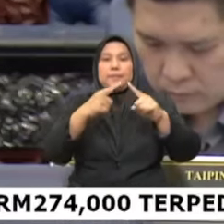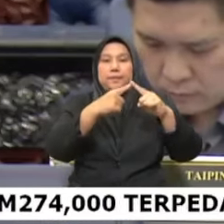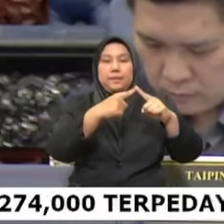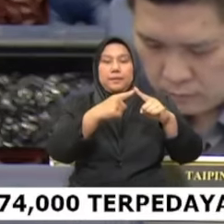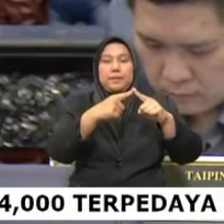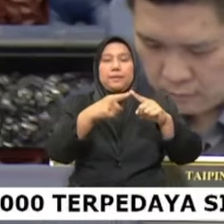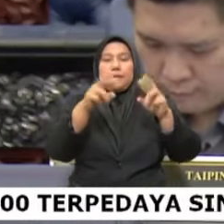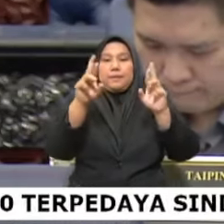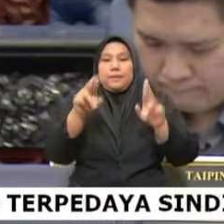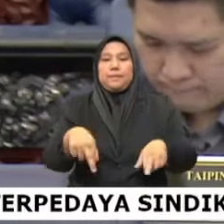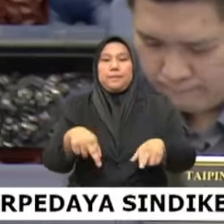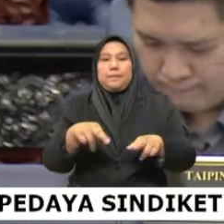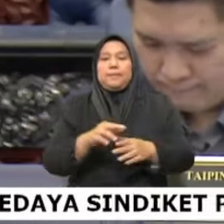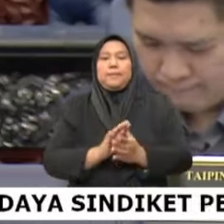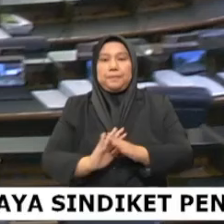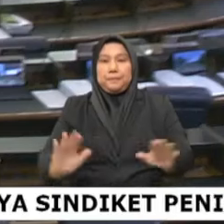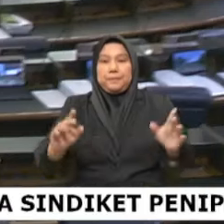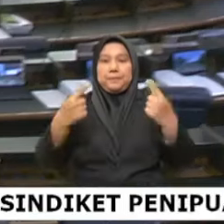Ahlan wa sahlan.